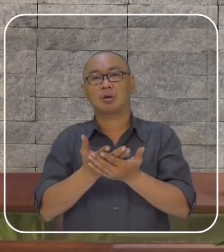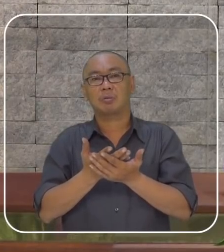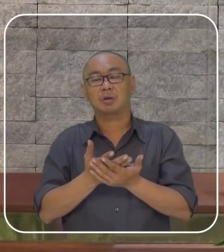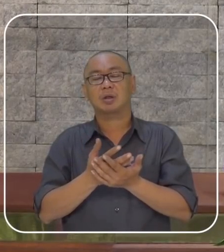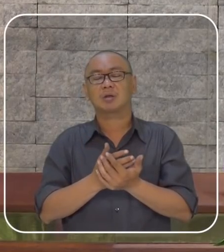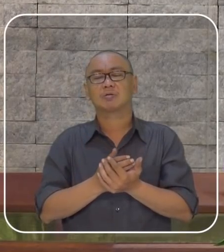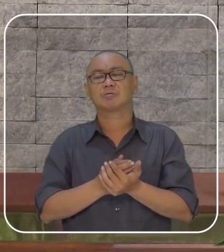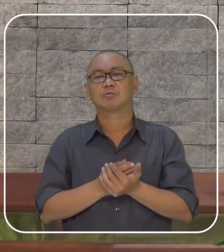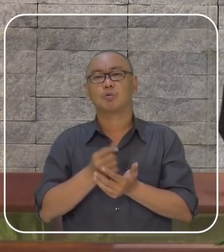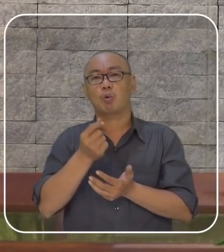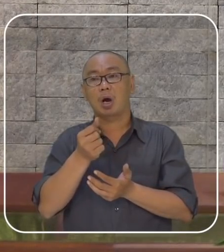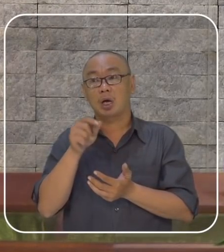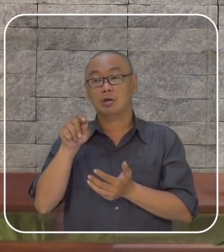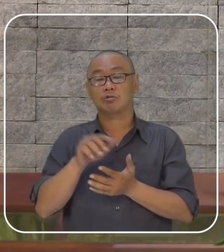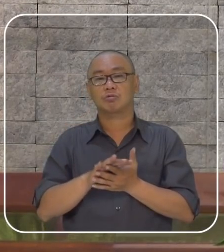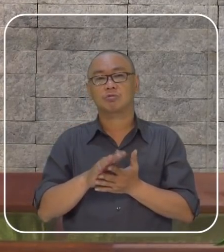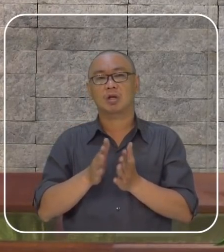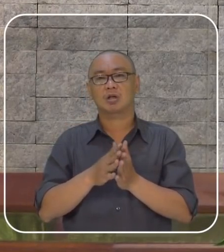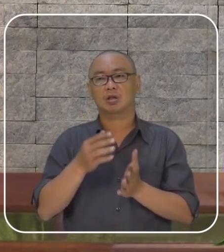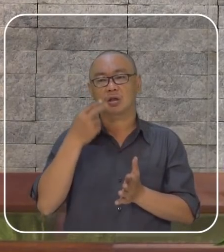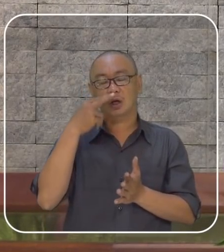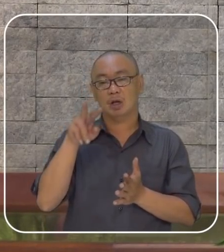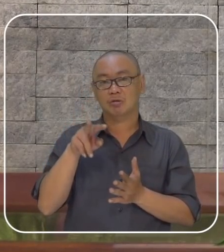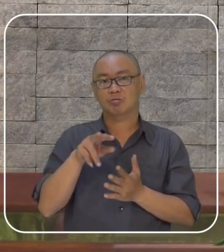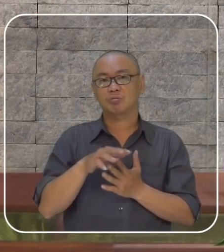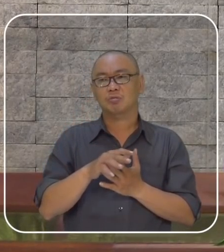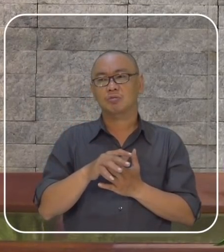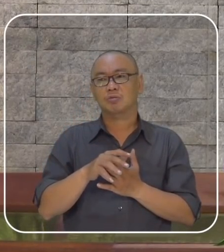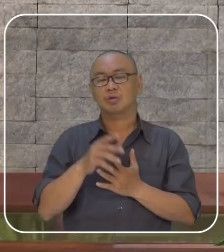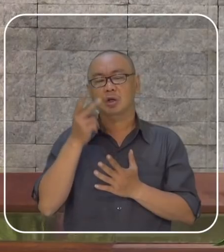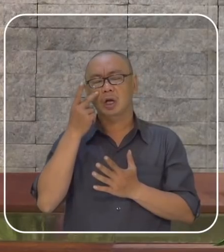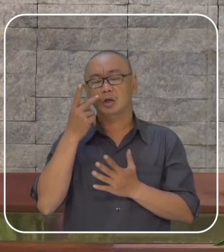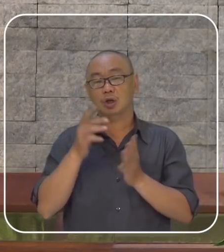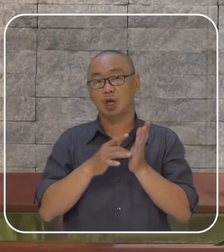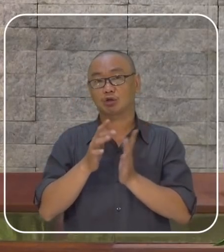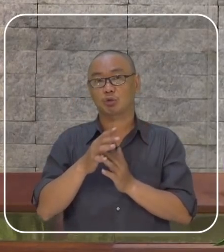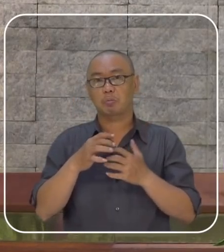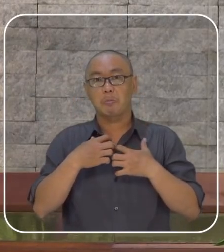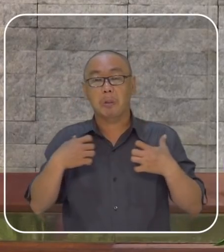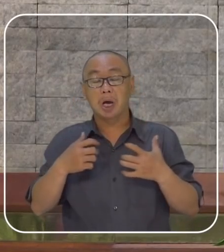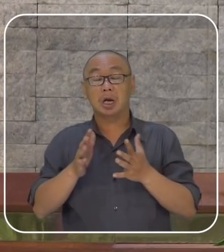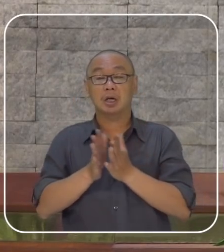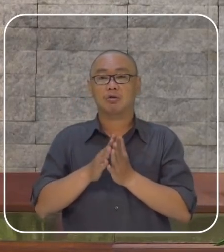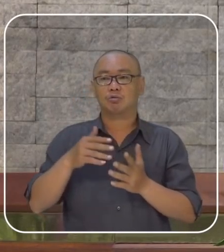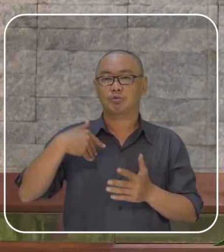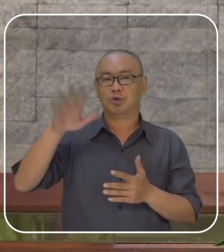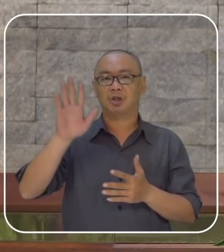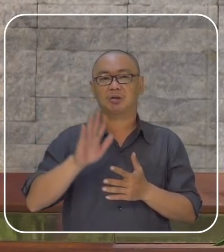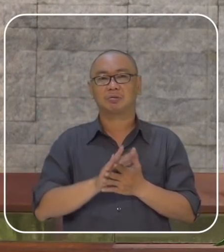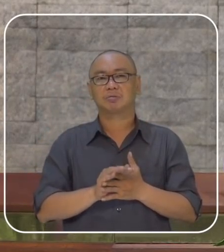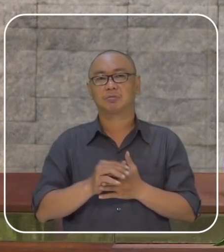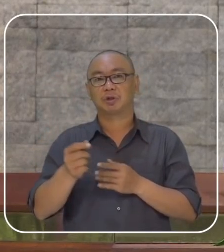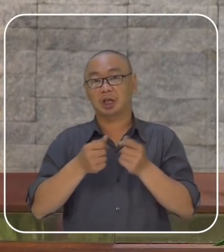itu. Dan melihat semuanya itu, Yesus menjadi marah dan mengusir para pedagang itu, saudara.